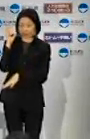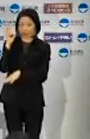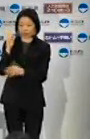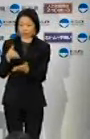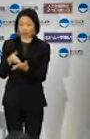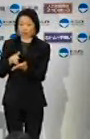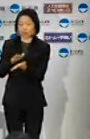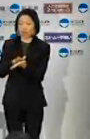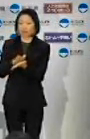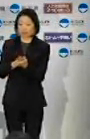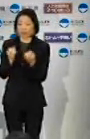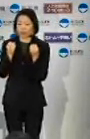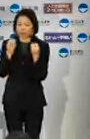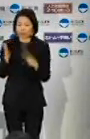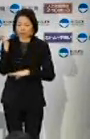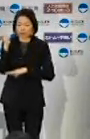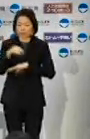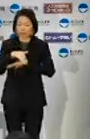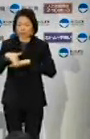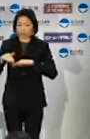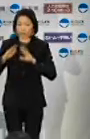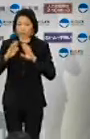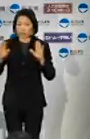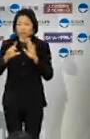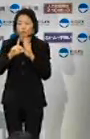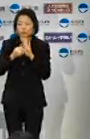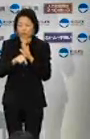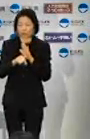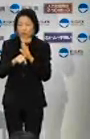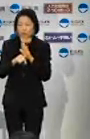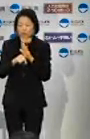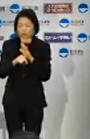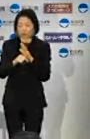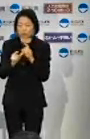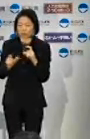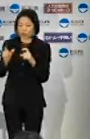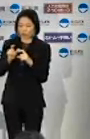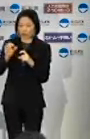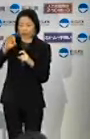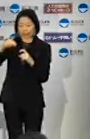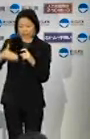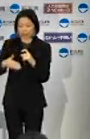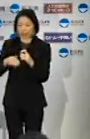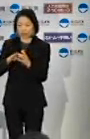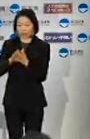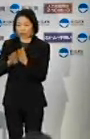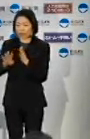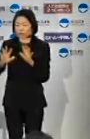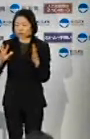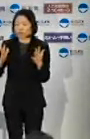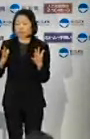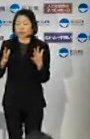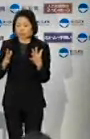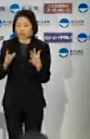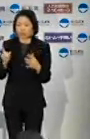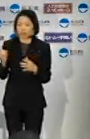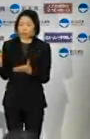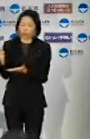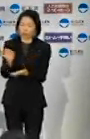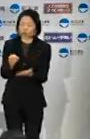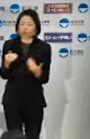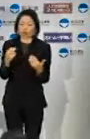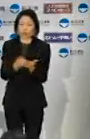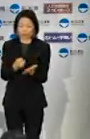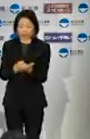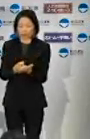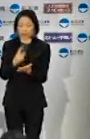ういう新しいその政策をやるのであれば、まあ、超過課税というのも、まあ、排除せずに、まあ、導入すべきだという